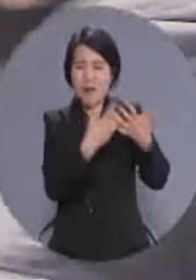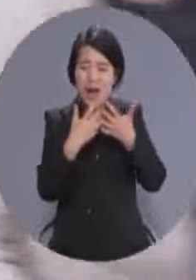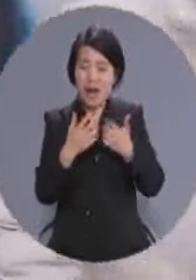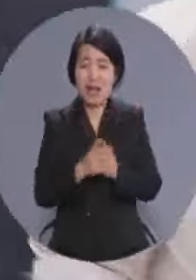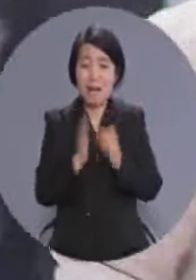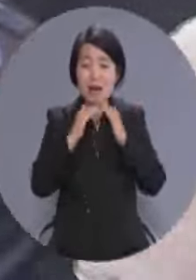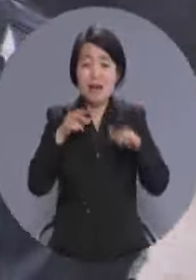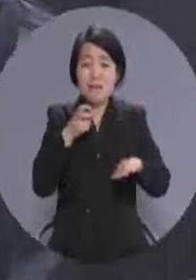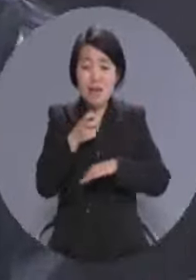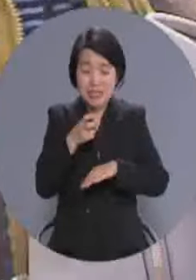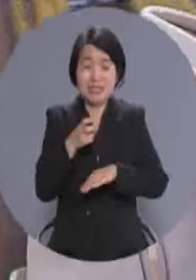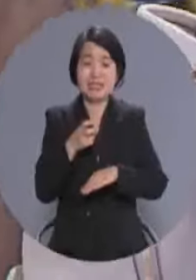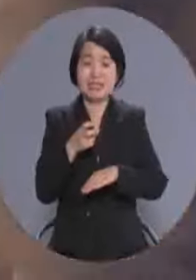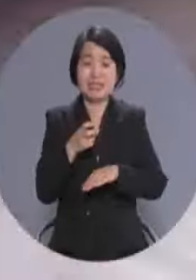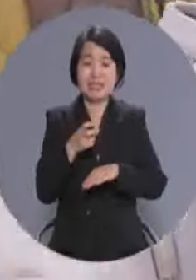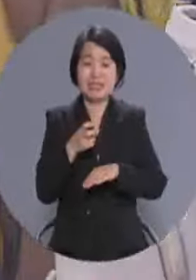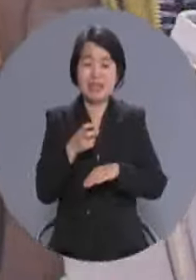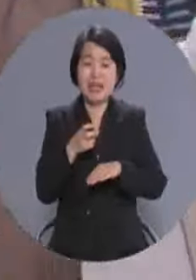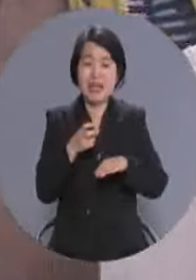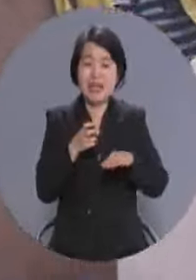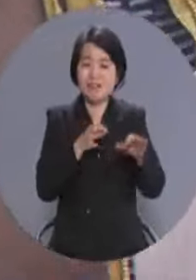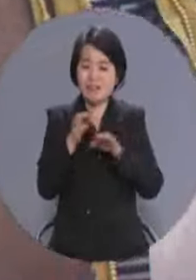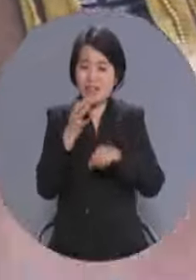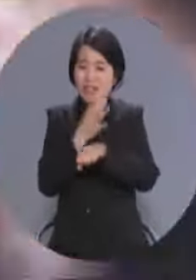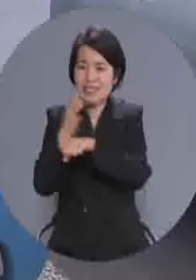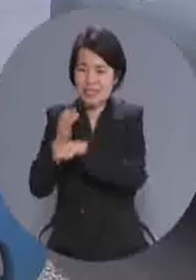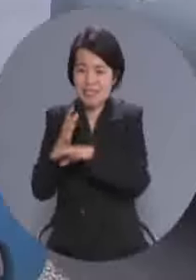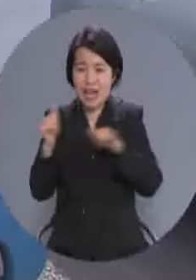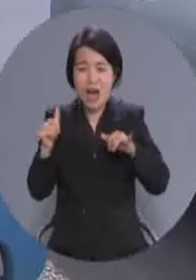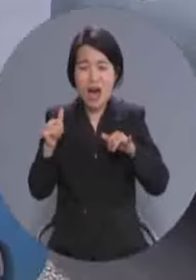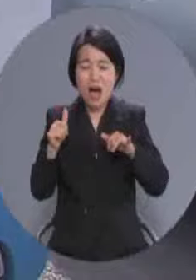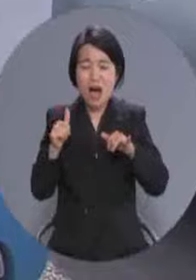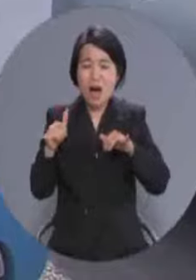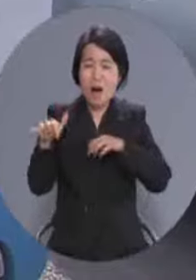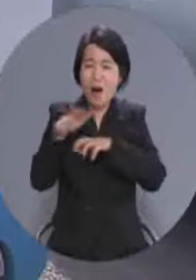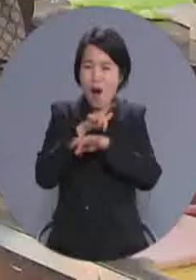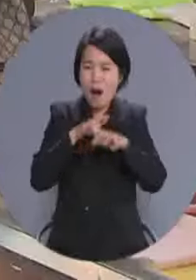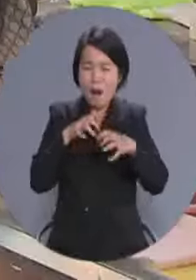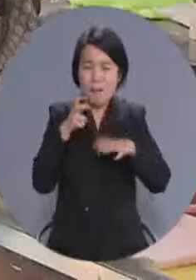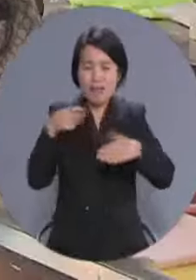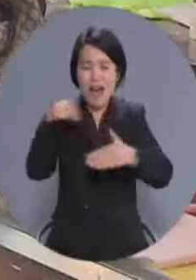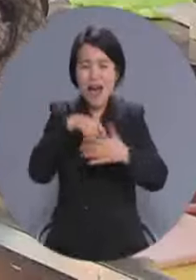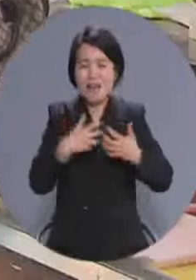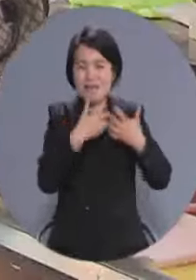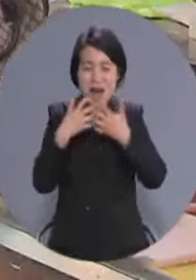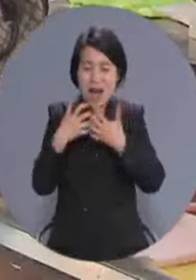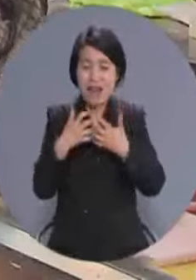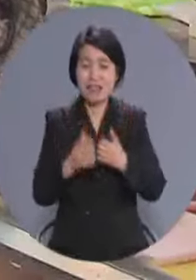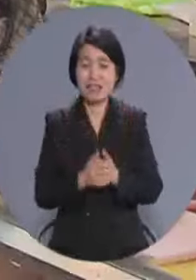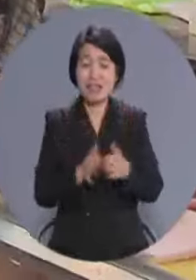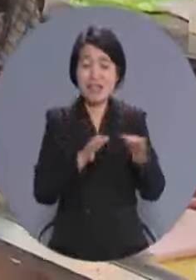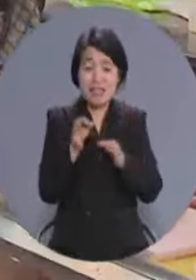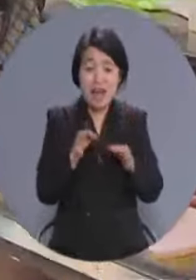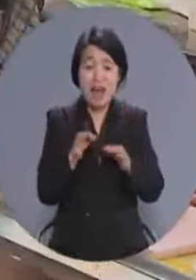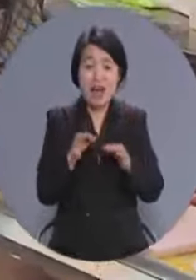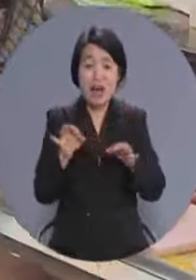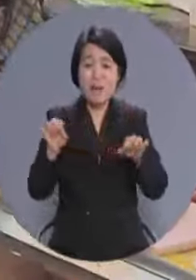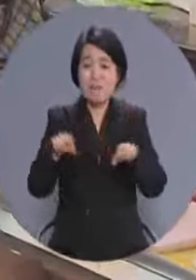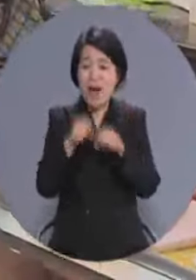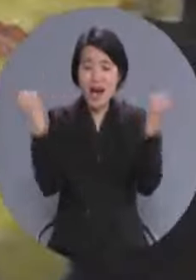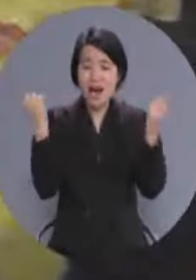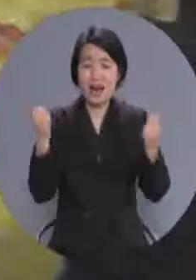오가는 마을버스. 설맞이 장을 본 시민들로 버스가 모처럼 만원입니다. 전통시장은 그야말로